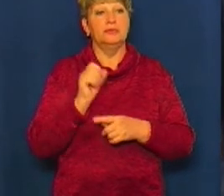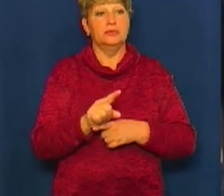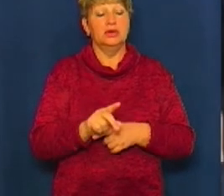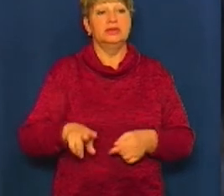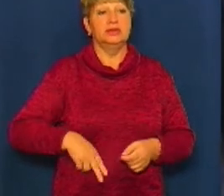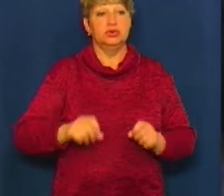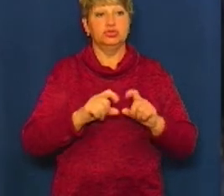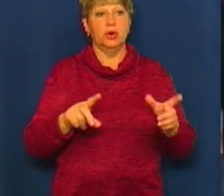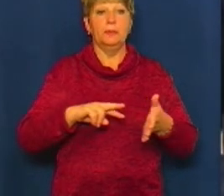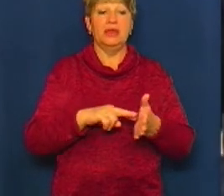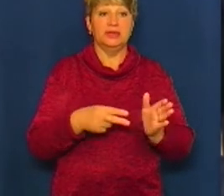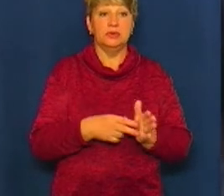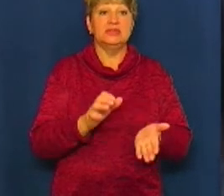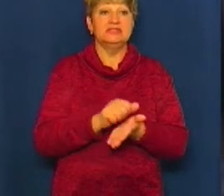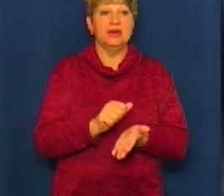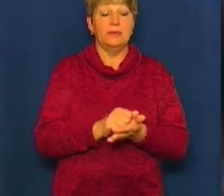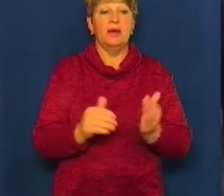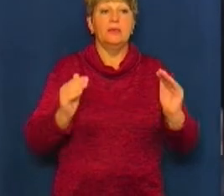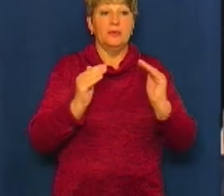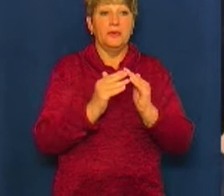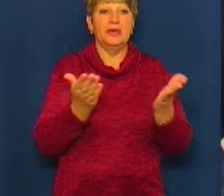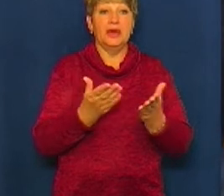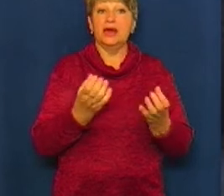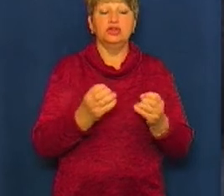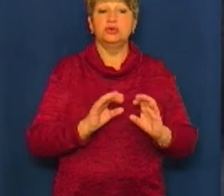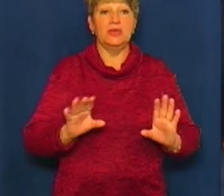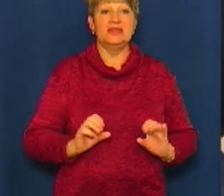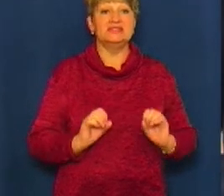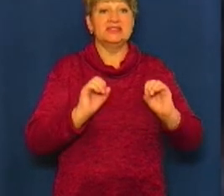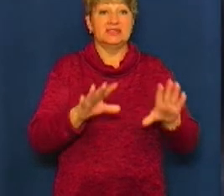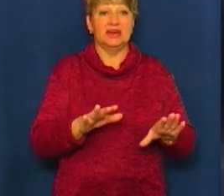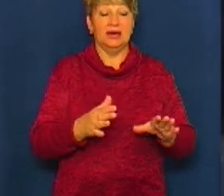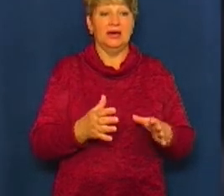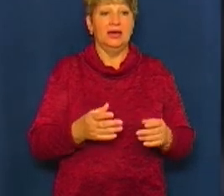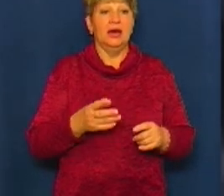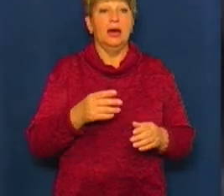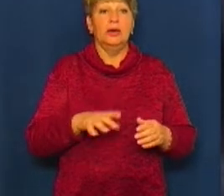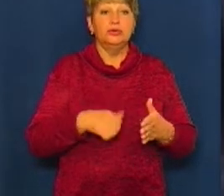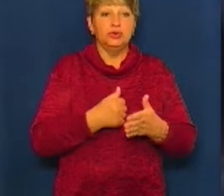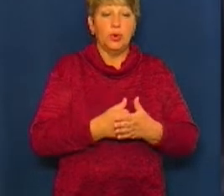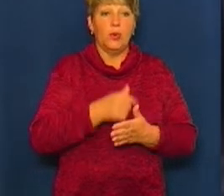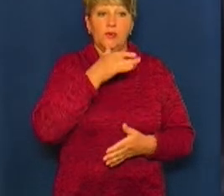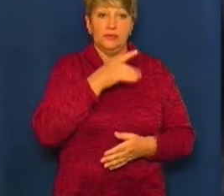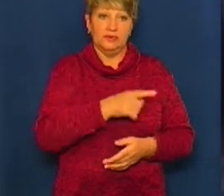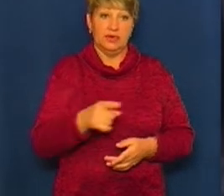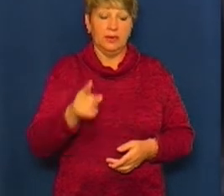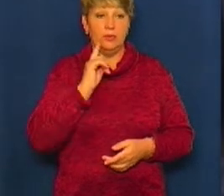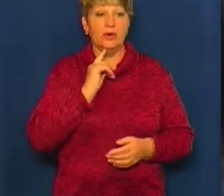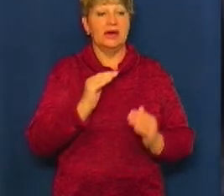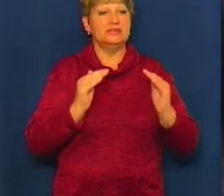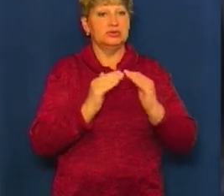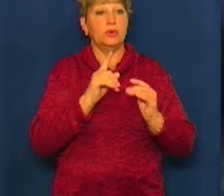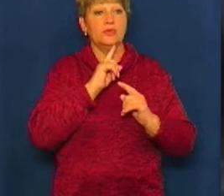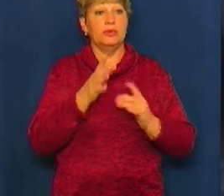вони планують займатися в будівлі, яка не здана в експлуатацію. Відповідно до часу, поки будівля не буде здана в